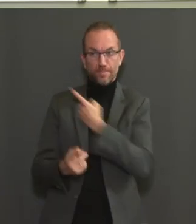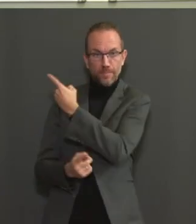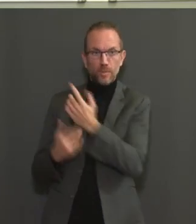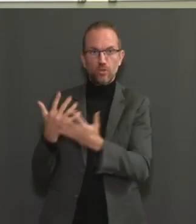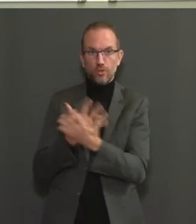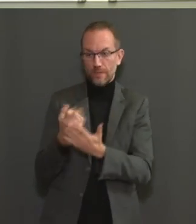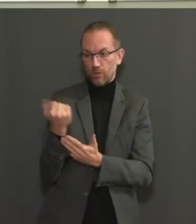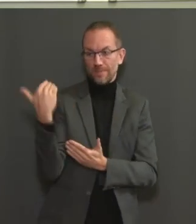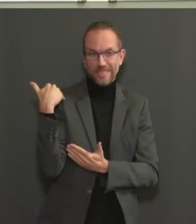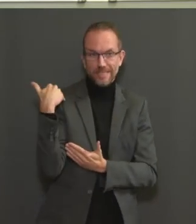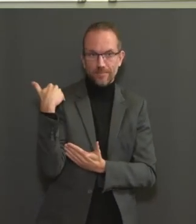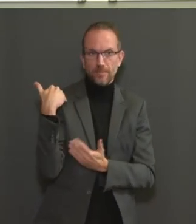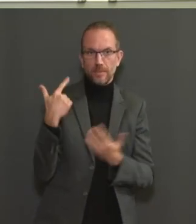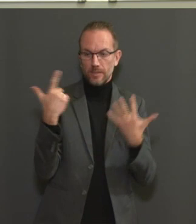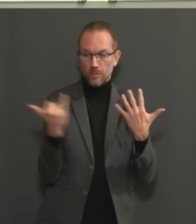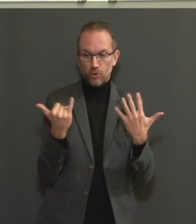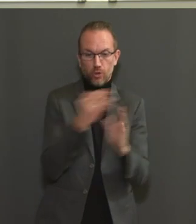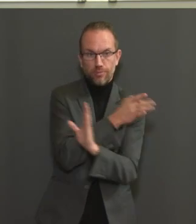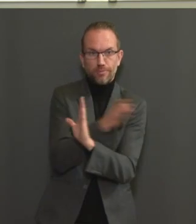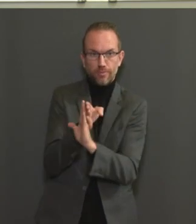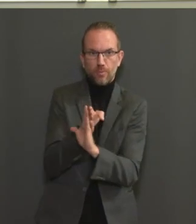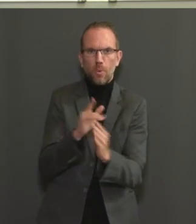cours des 7 derniers jours, nous avons eu en moyenne